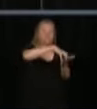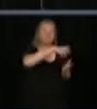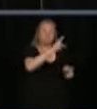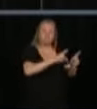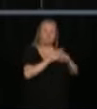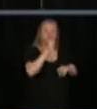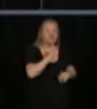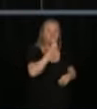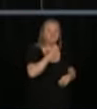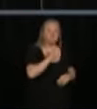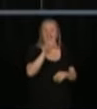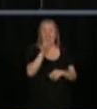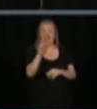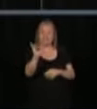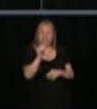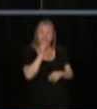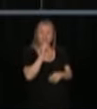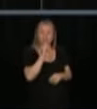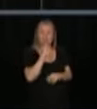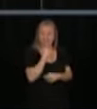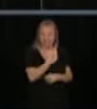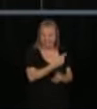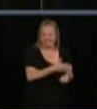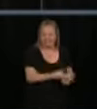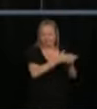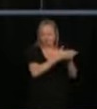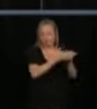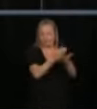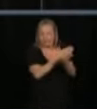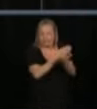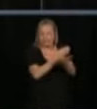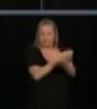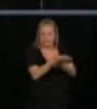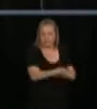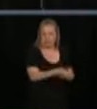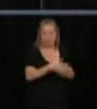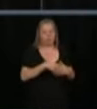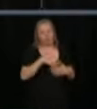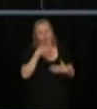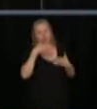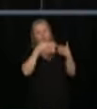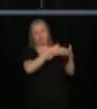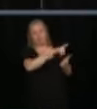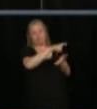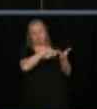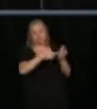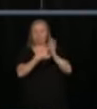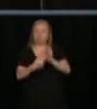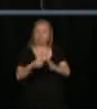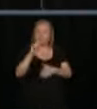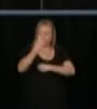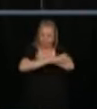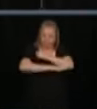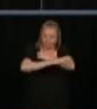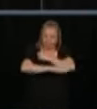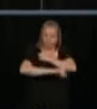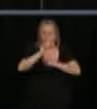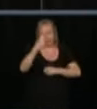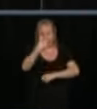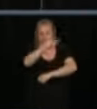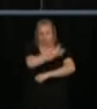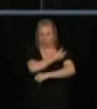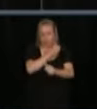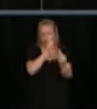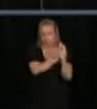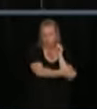ressources intermédiaires. Fait que ce qu'on va demander, c'est des dates, comme par exemple le 1er septembre pour la première dose et le 1er octobre pour